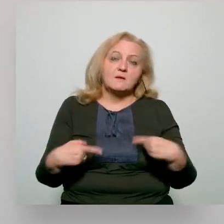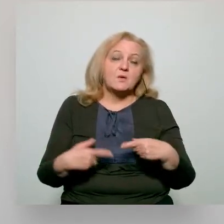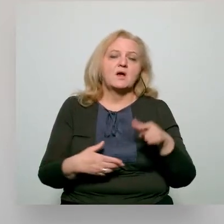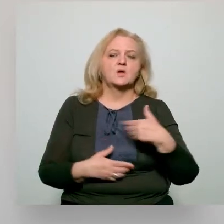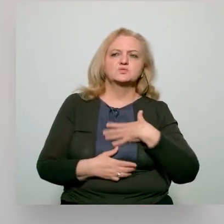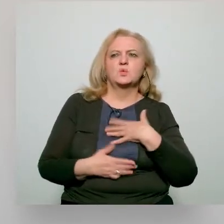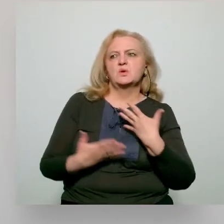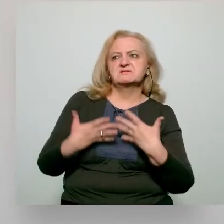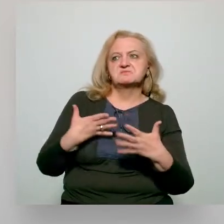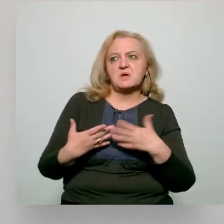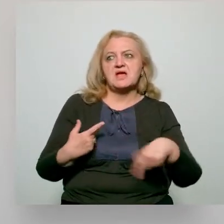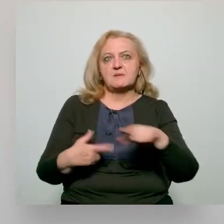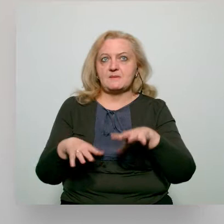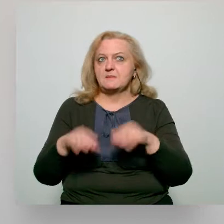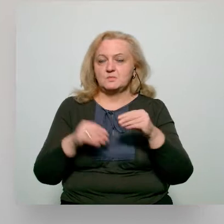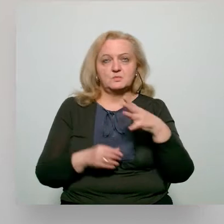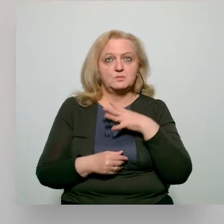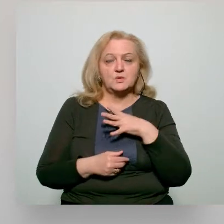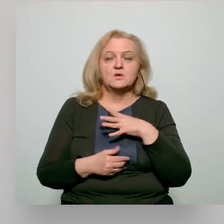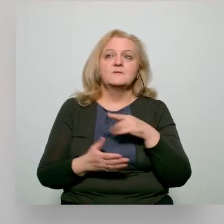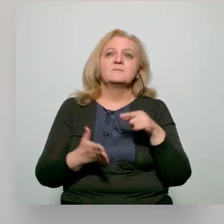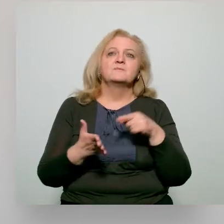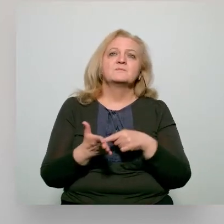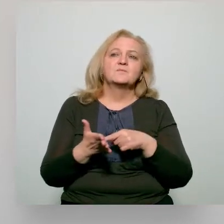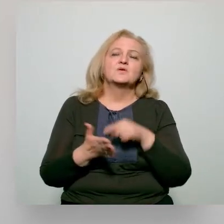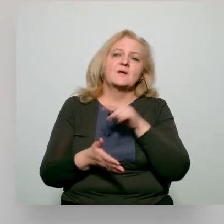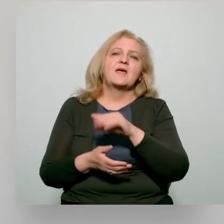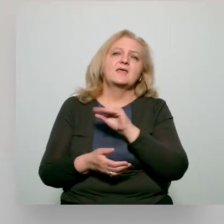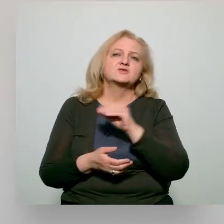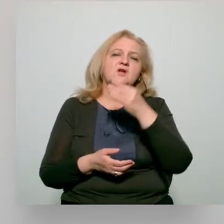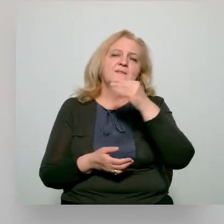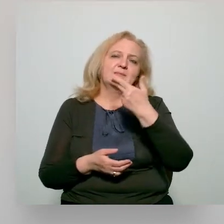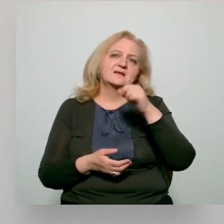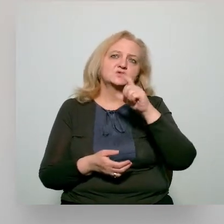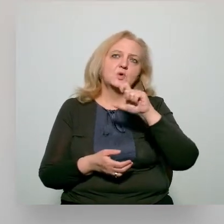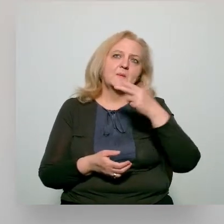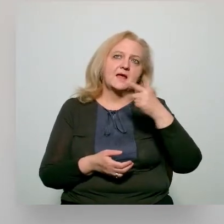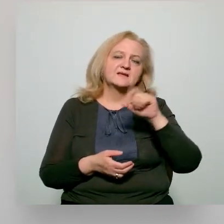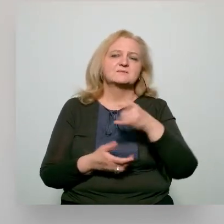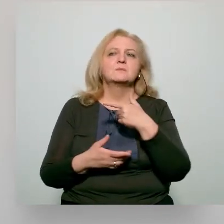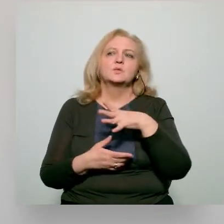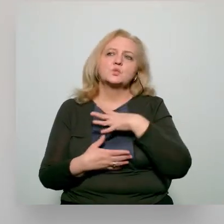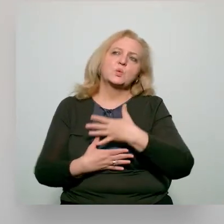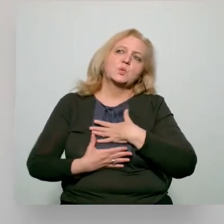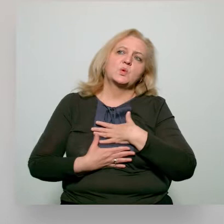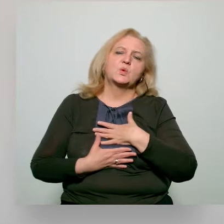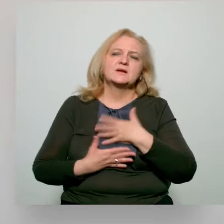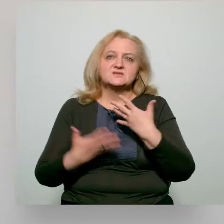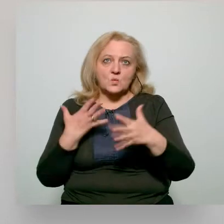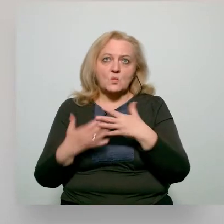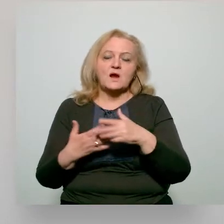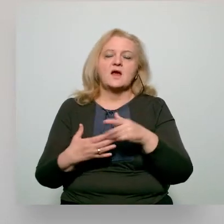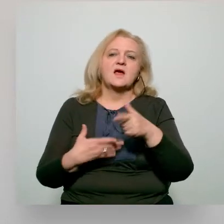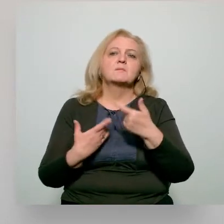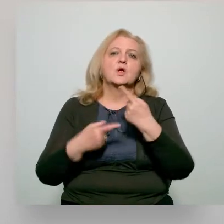słaba tożsamość, bo ten etniczny nacjonalizm był słaby i nie przenikał do szerokich mas, szczególnie